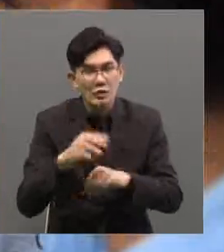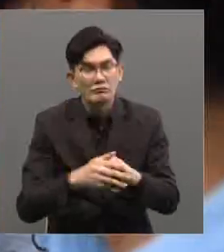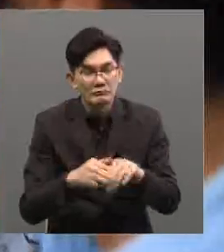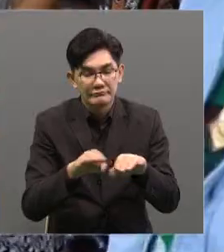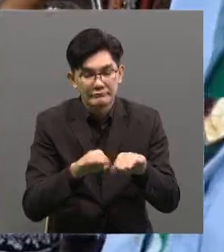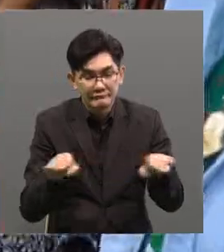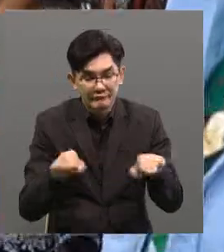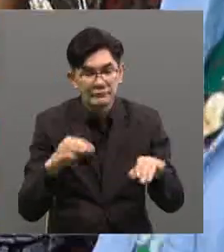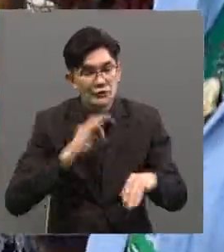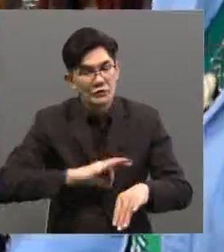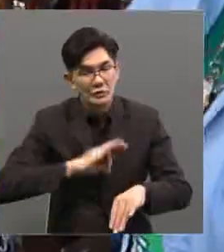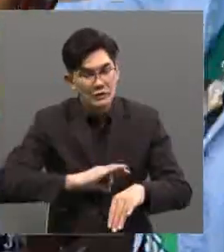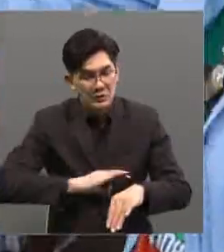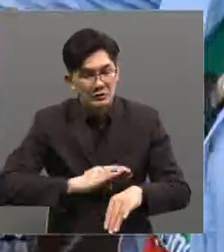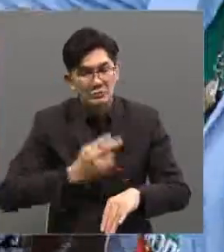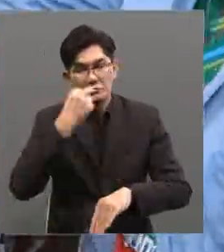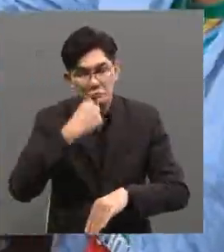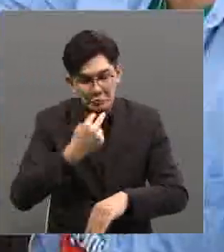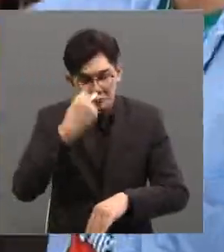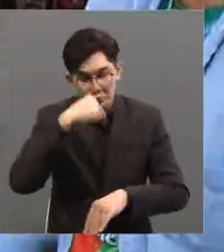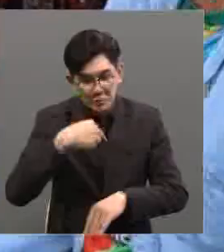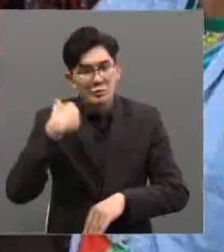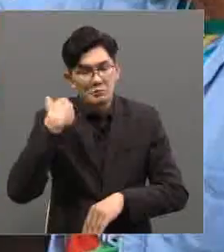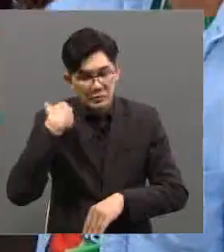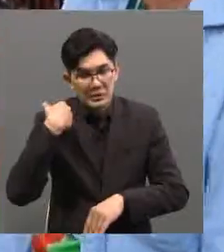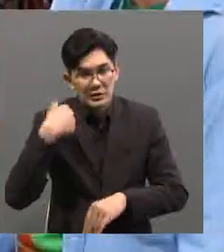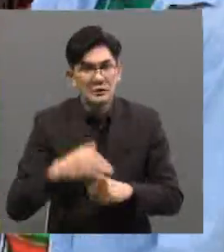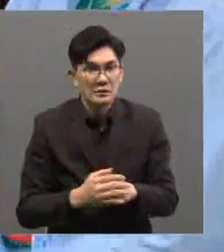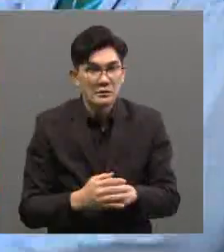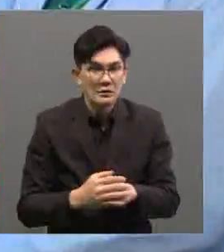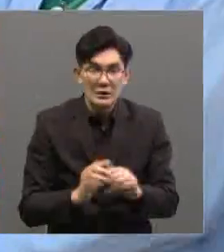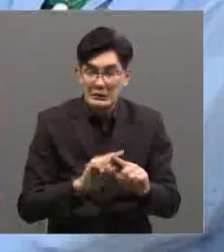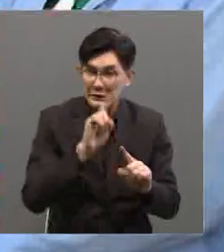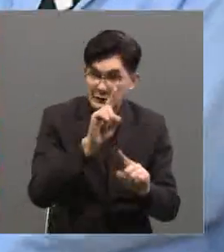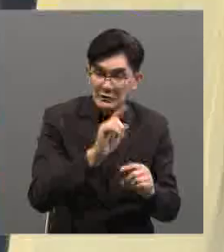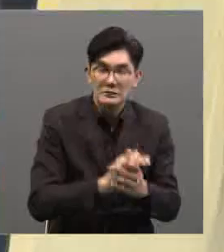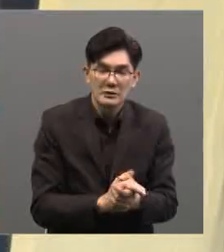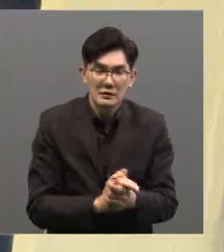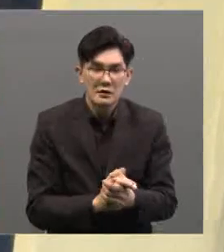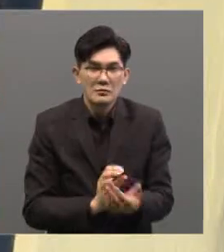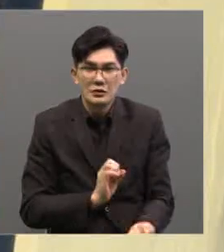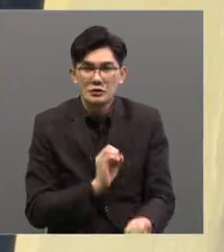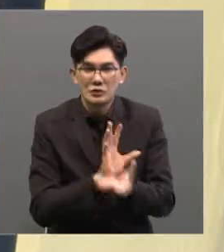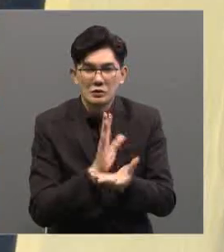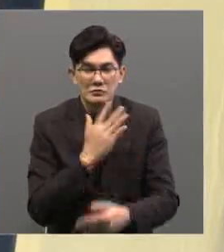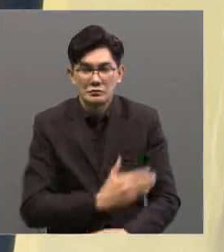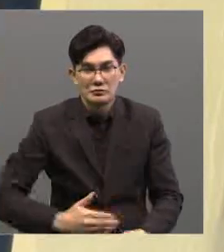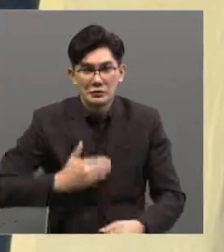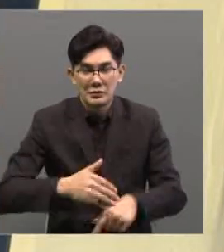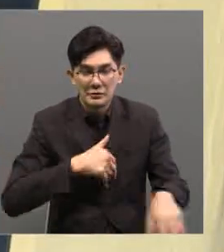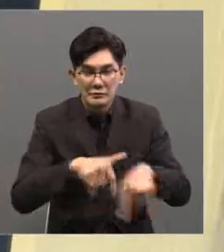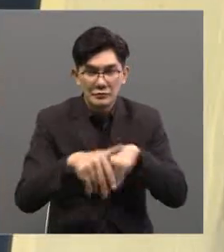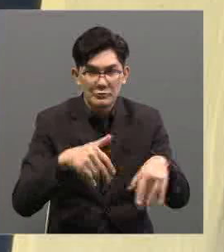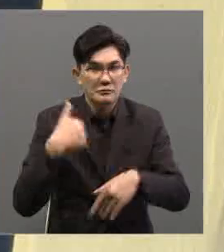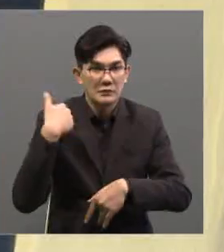ดจำกัดการรับสัมผัสสารเคมีทางการหายใจแบบเฉียบพลันในระดับที่1 นะคะซึ่งไม่ก่อให้เกิดผลกระทบต่อสุขภาพของประ